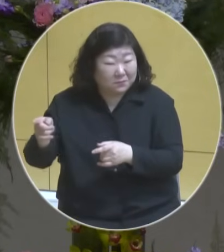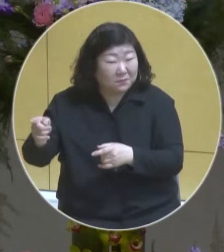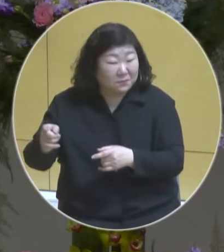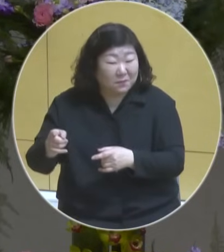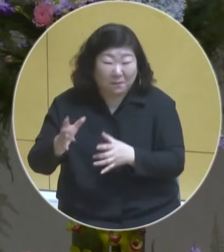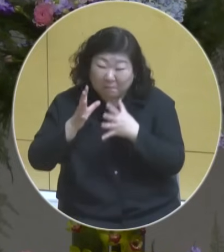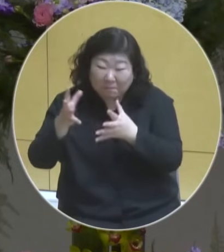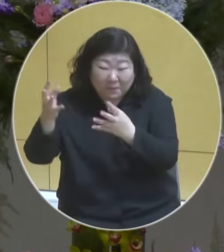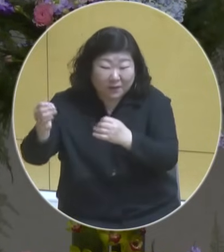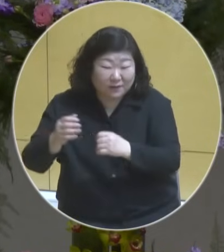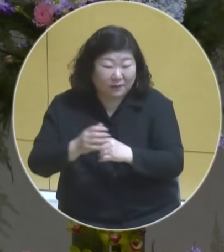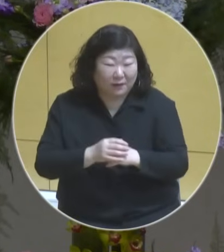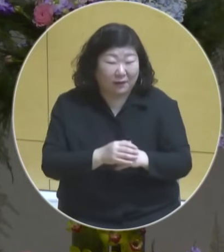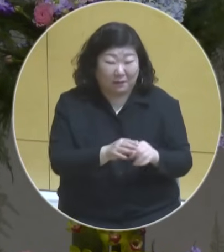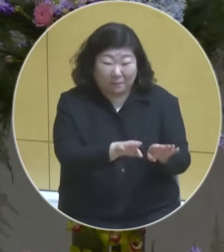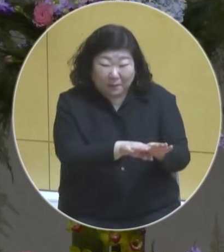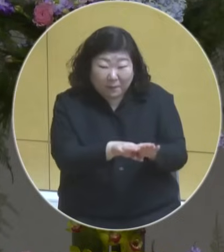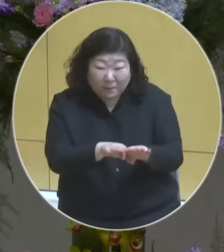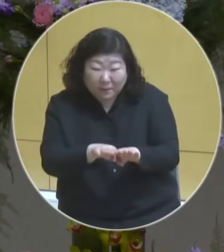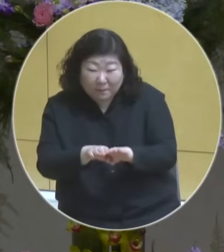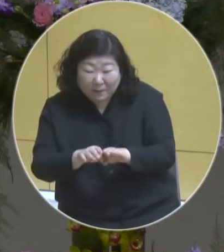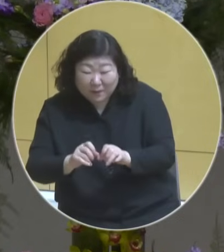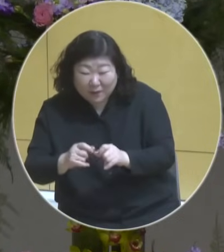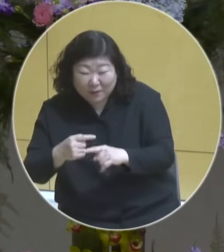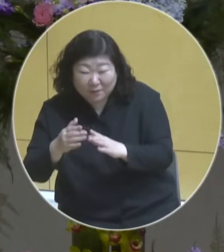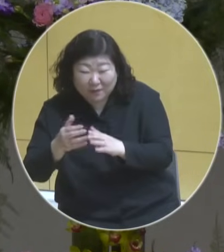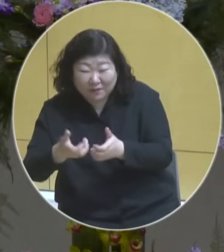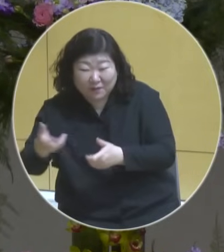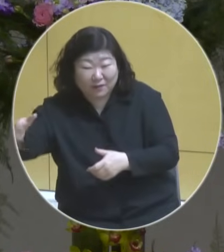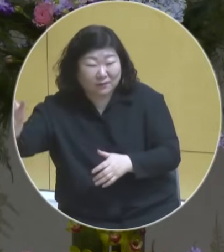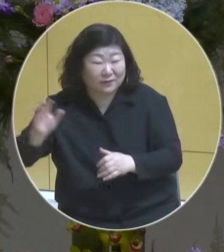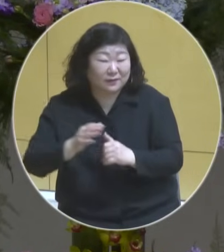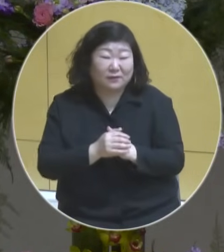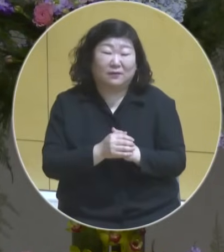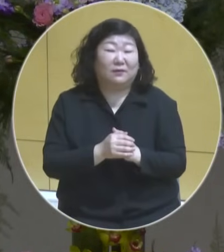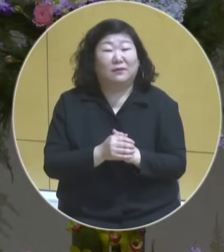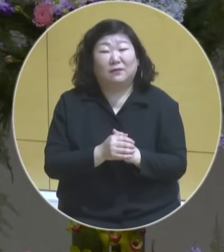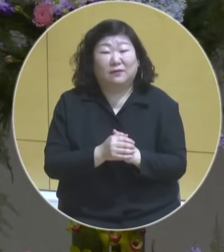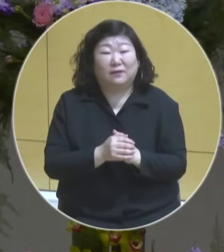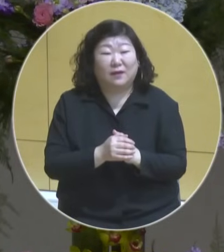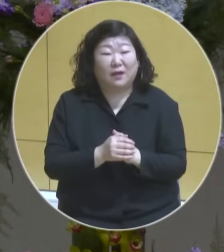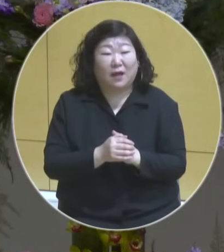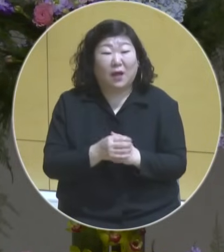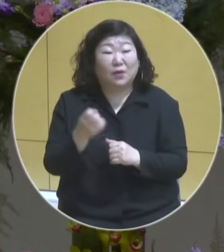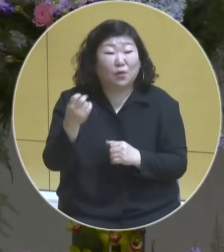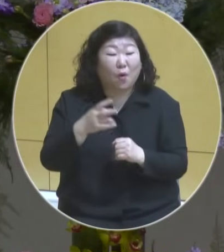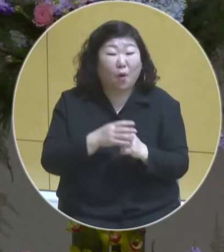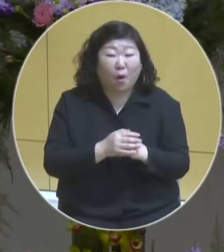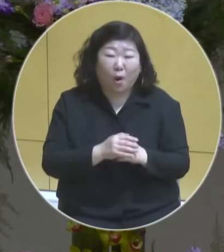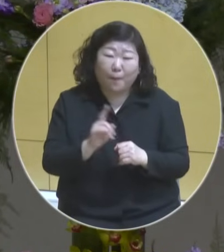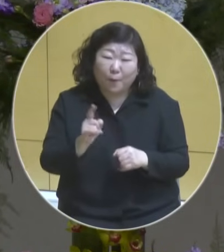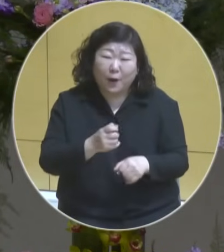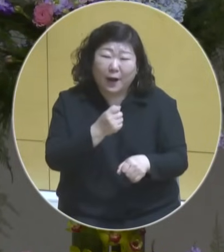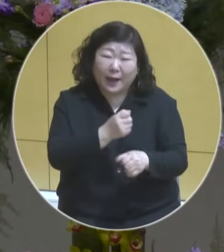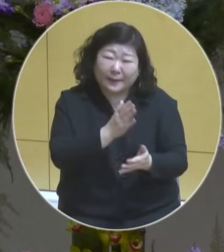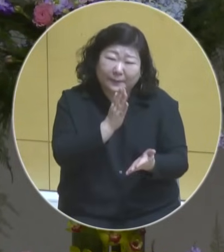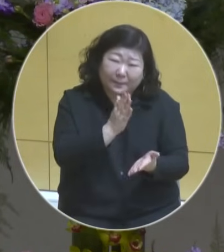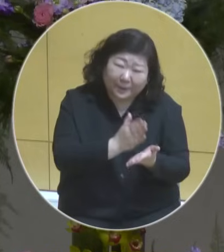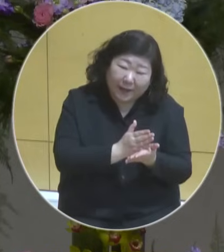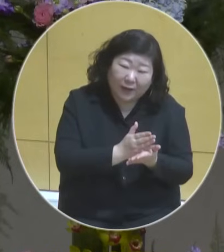분들도 적지 않습니다 그리고 또 하나 성수주일 하면 뭔가를 안 해야 된다는 그런